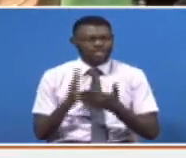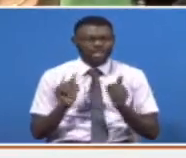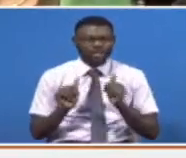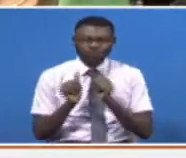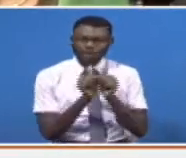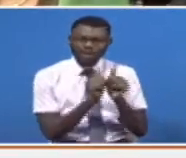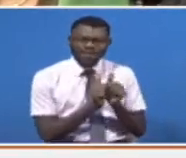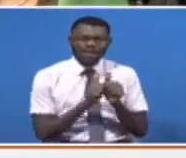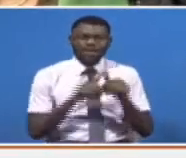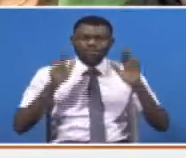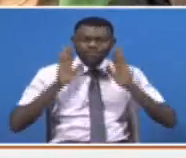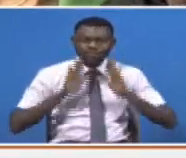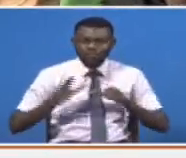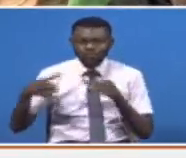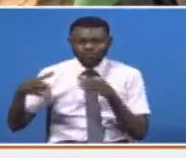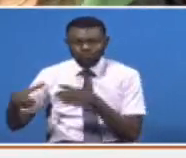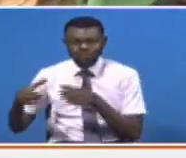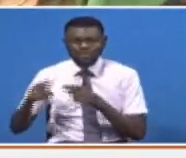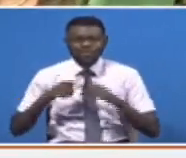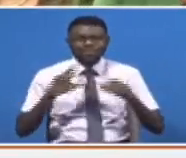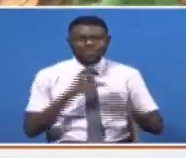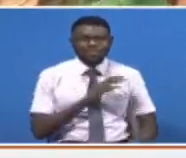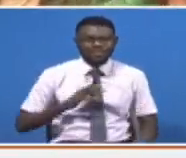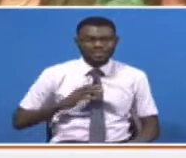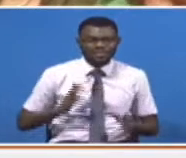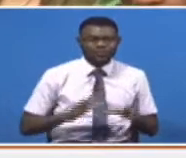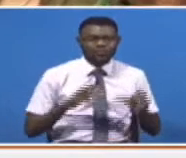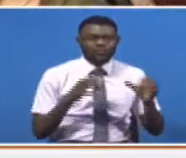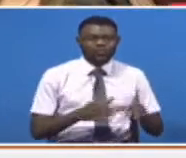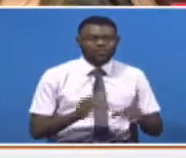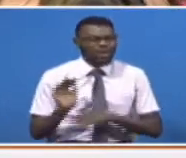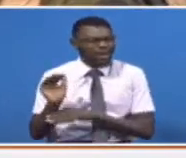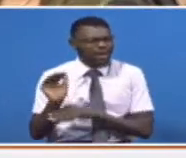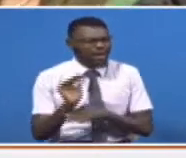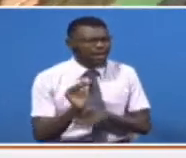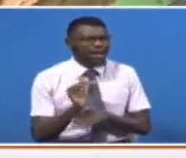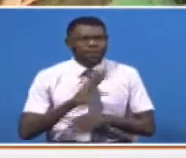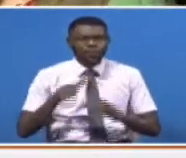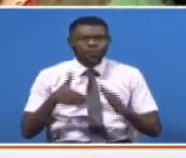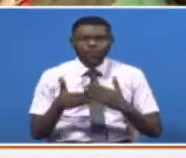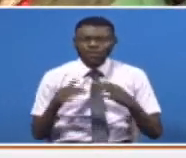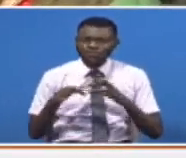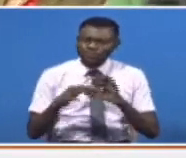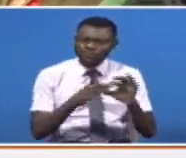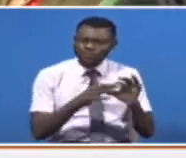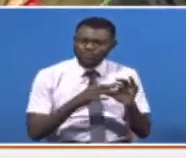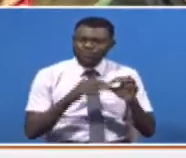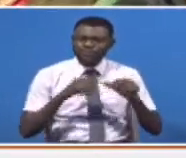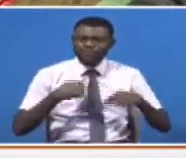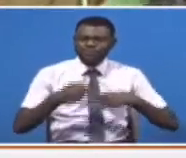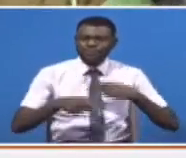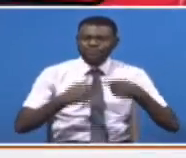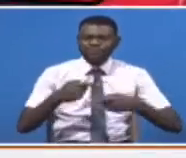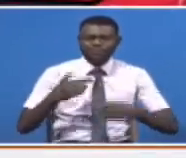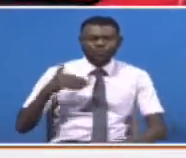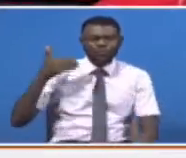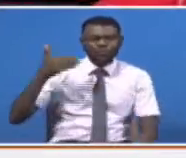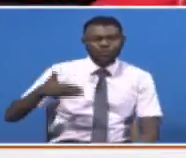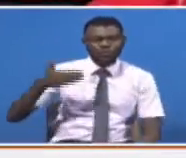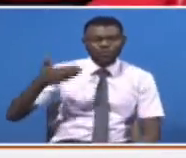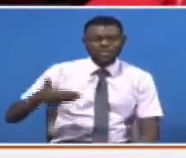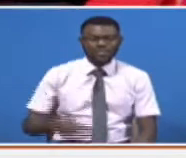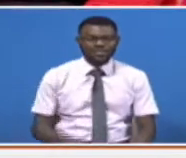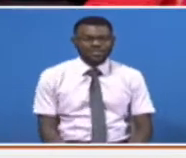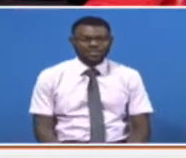tumeshare wote Waislamu na Wakristo, na himiza wote tukue na hiyo imani ambayo iendelee kila wakati.